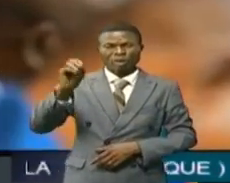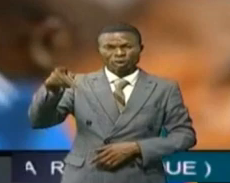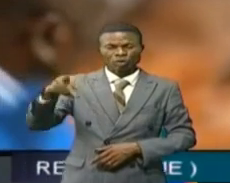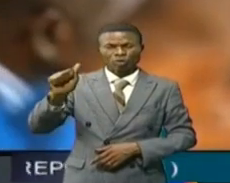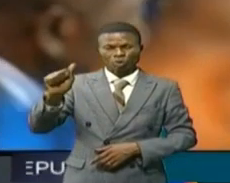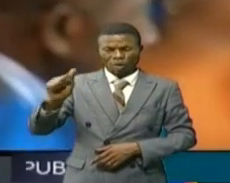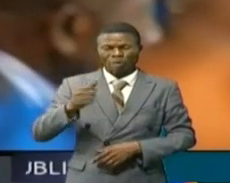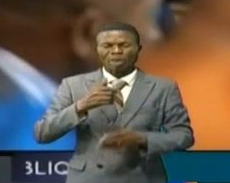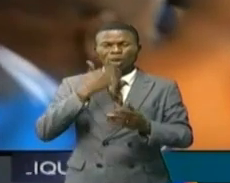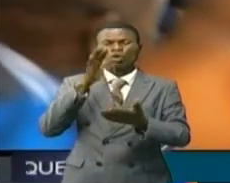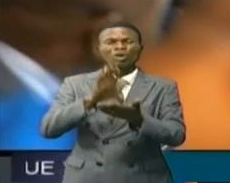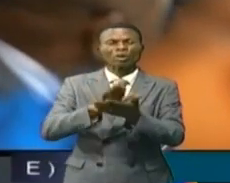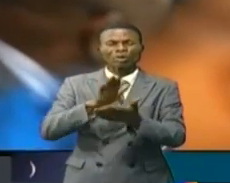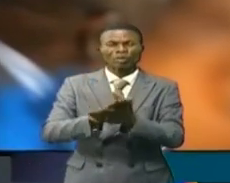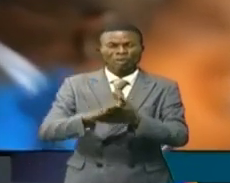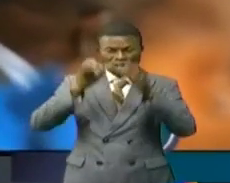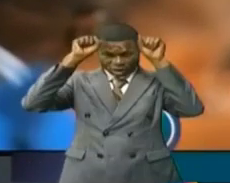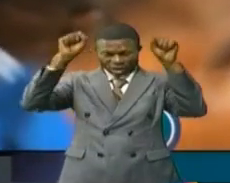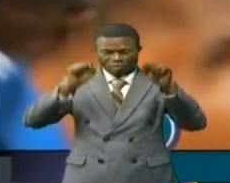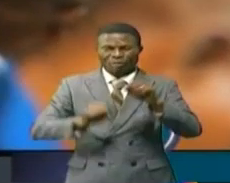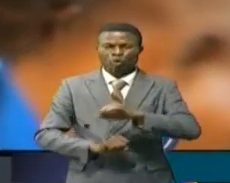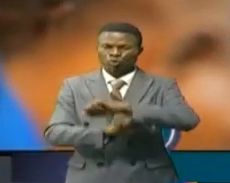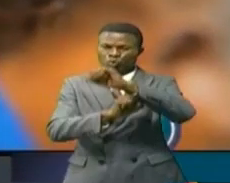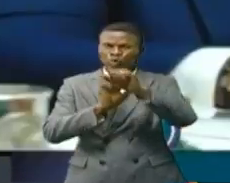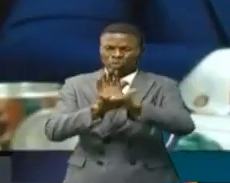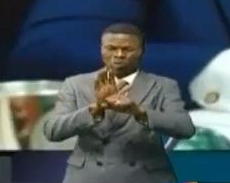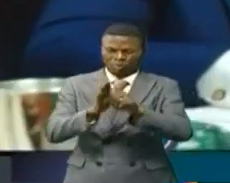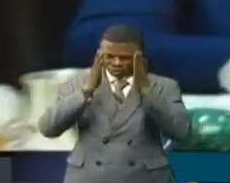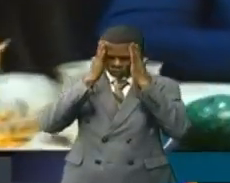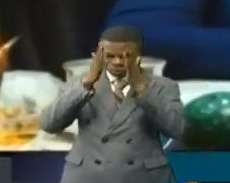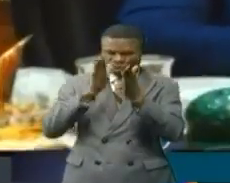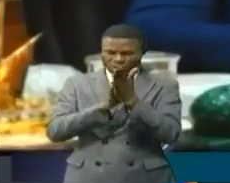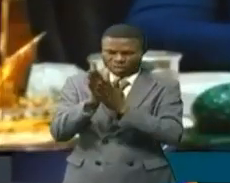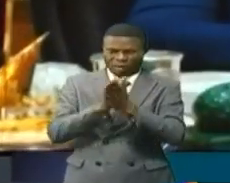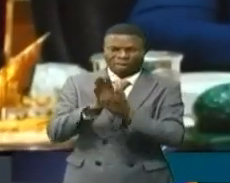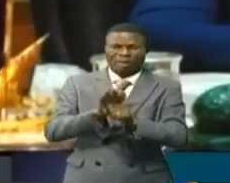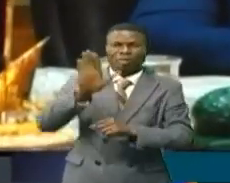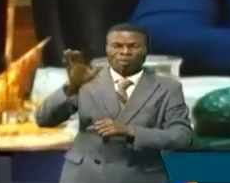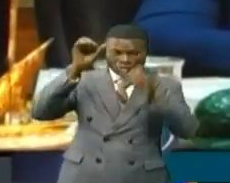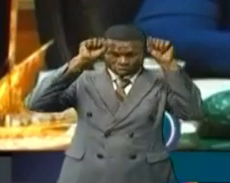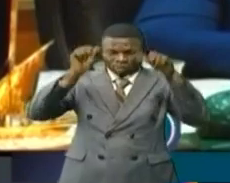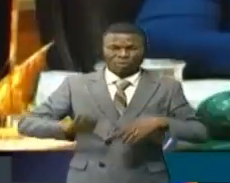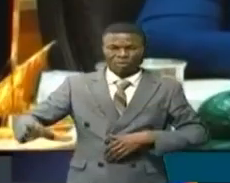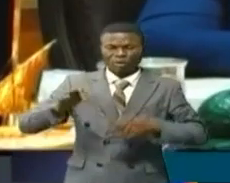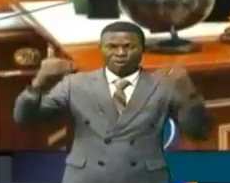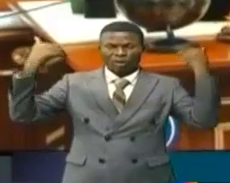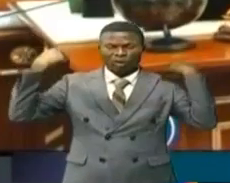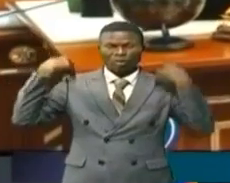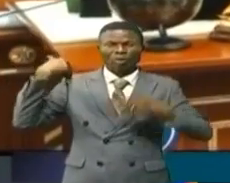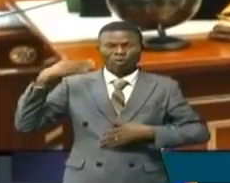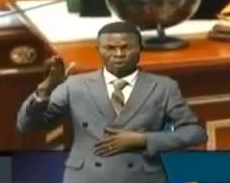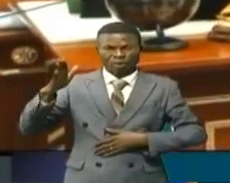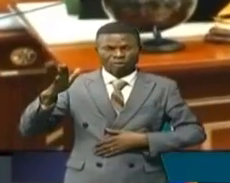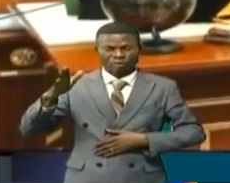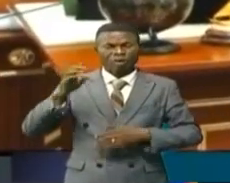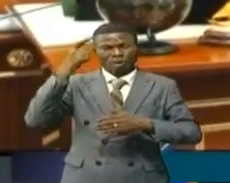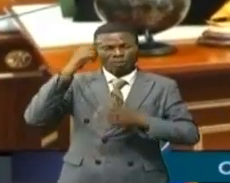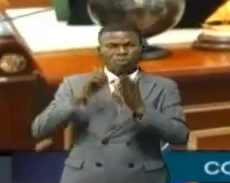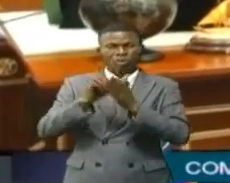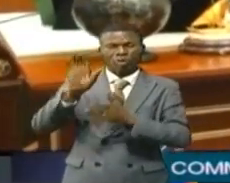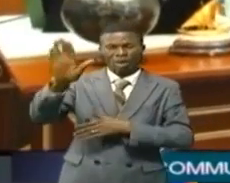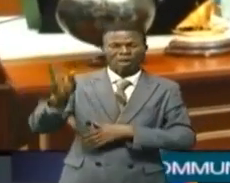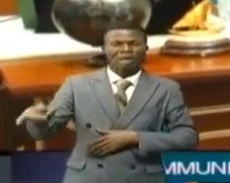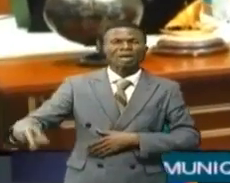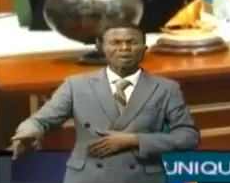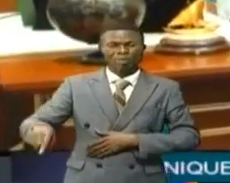de l'attention soutenue du président de la République Félix-Antoine Tshisekedi, président de la République chef de l'État, au développement de la province de